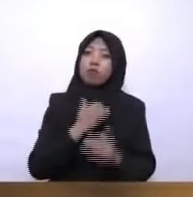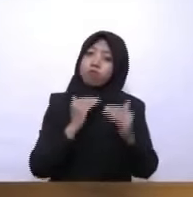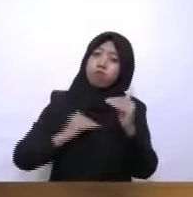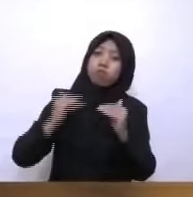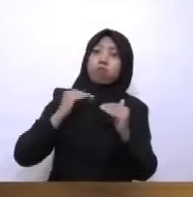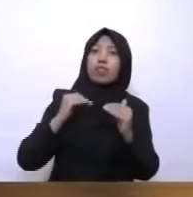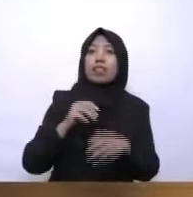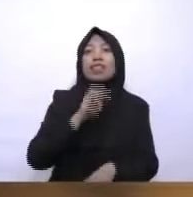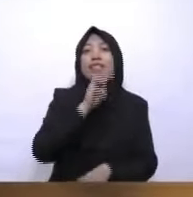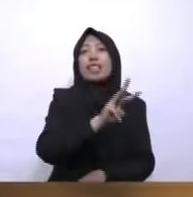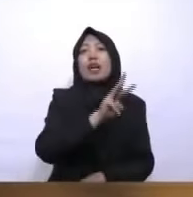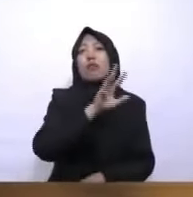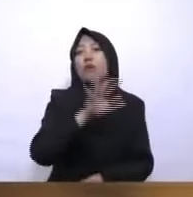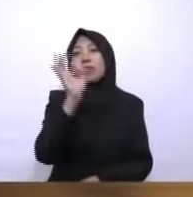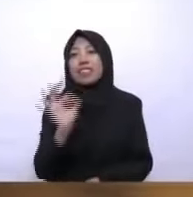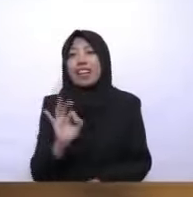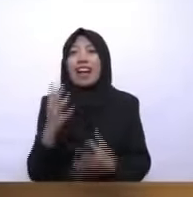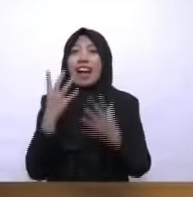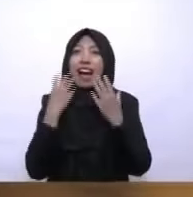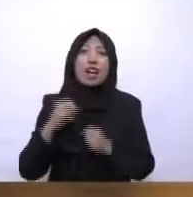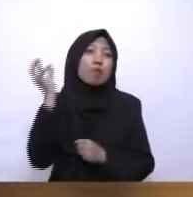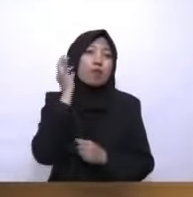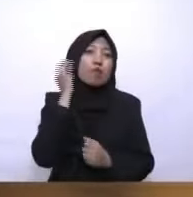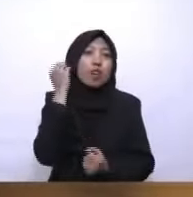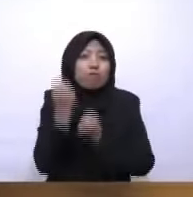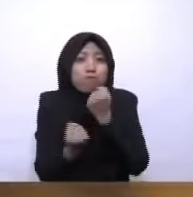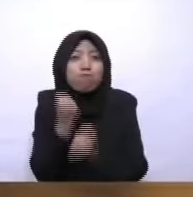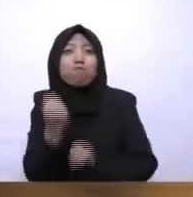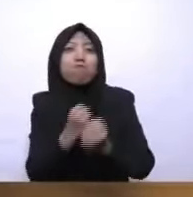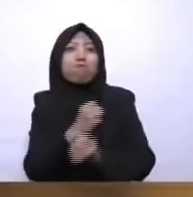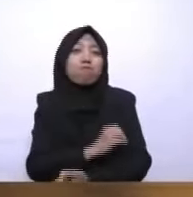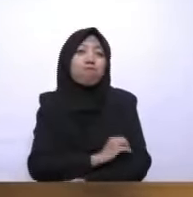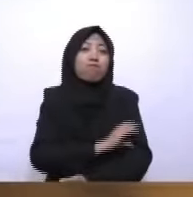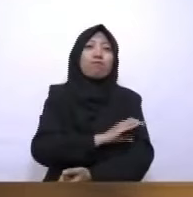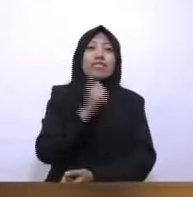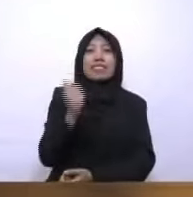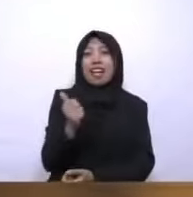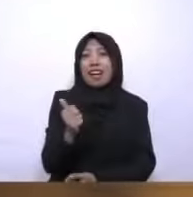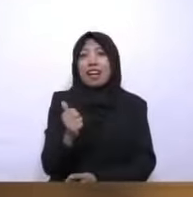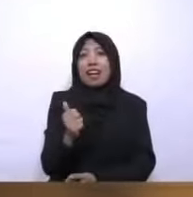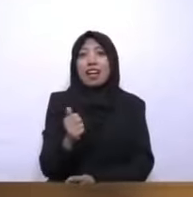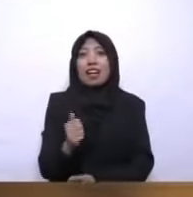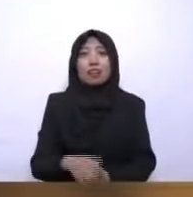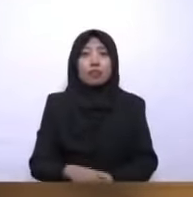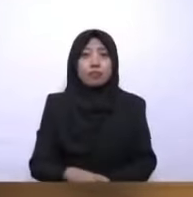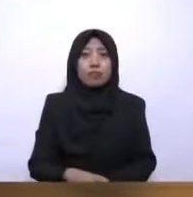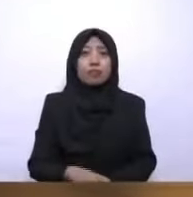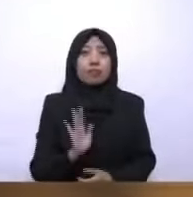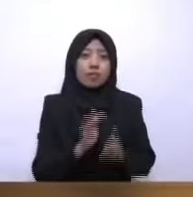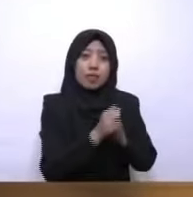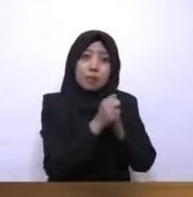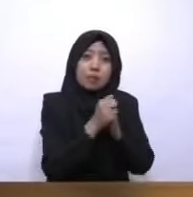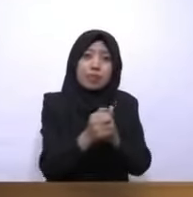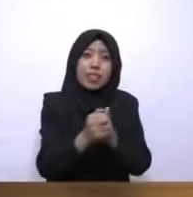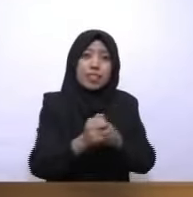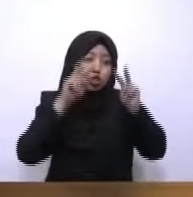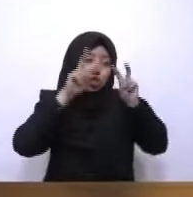Lebih banyak perempuan bisa berdaya di Pemprov Jawa Barat. Minimal di instansi yang akan kami pimpin nanti. Survei